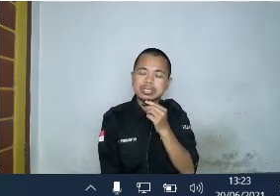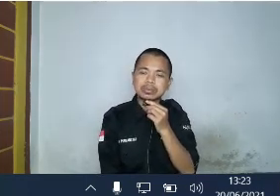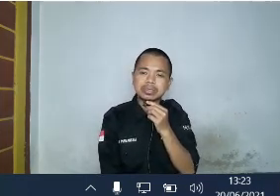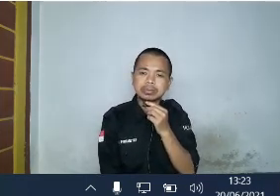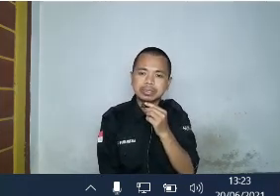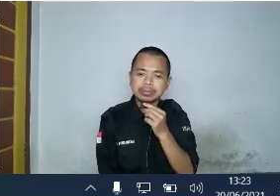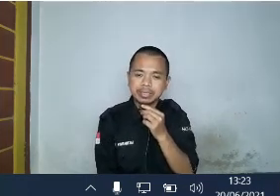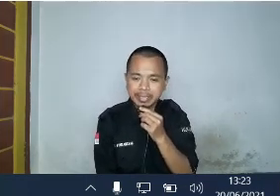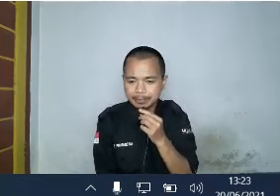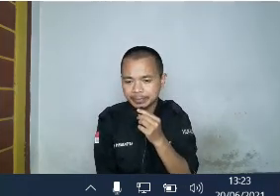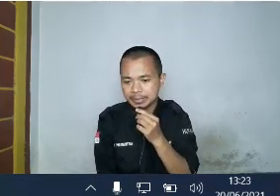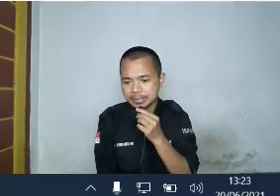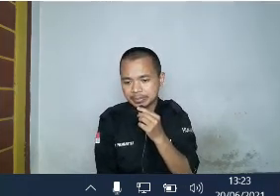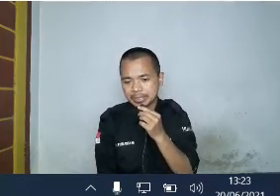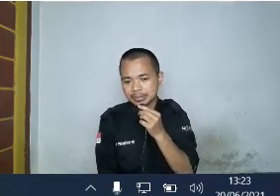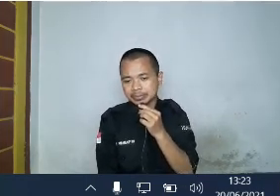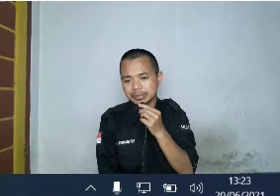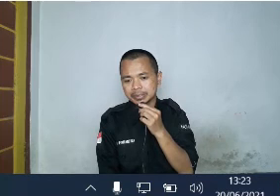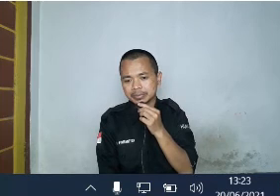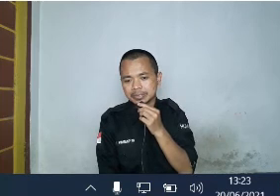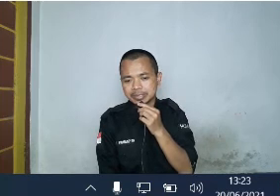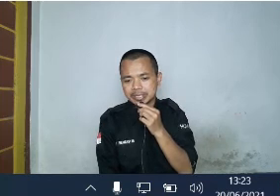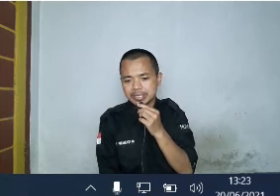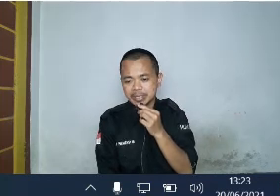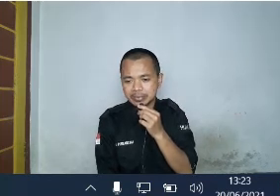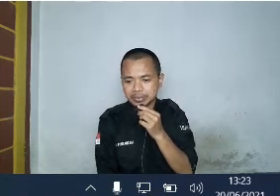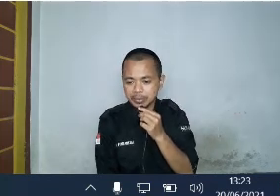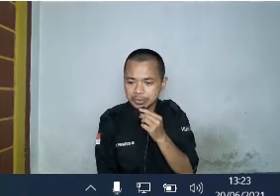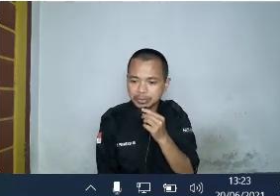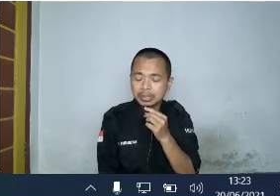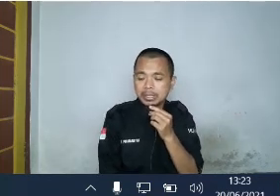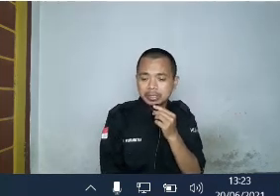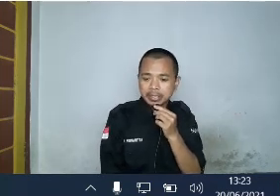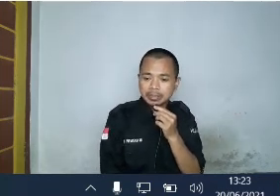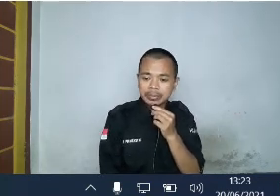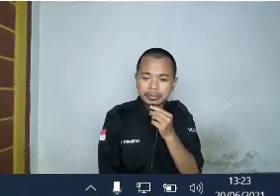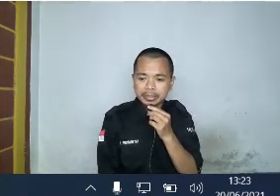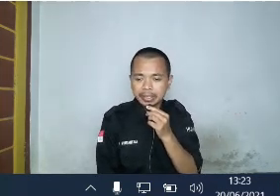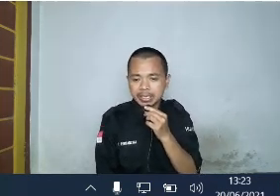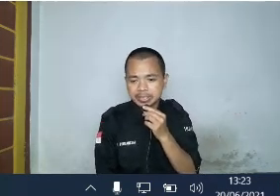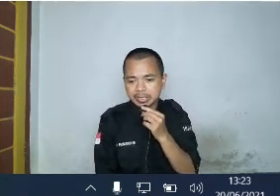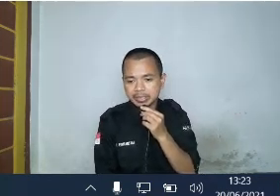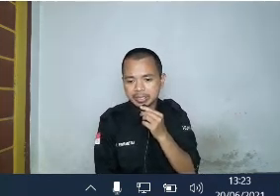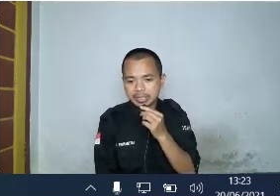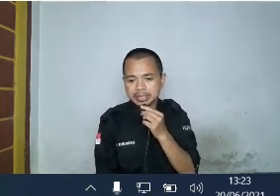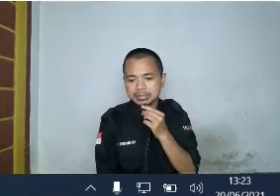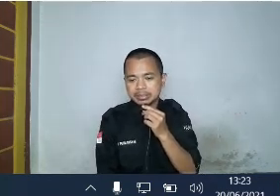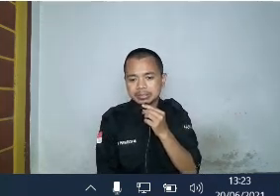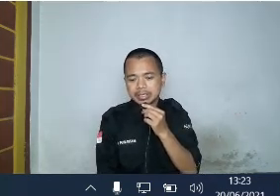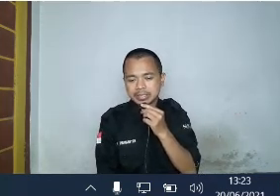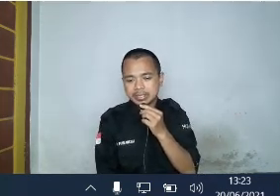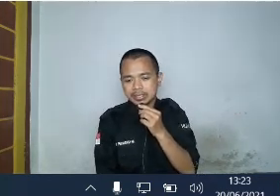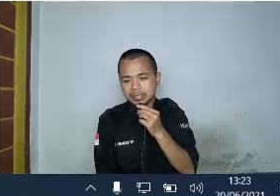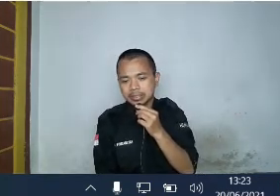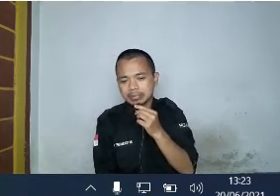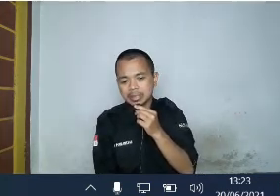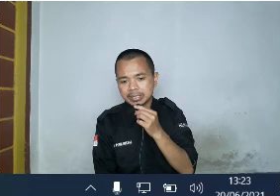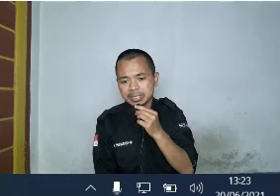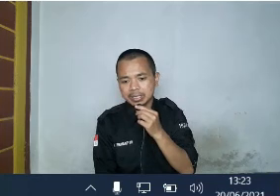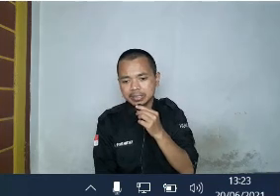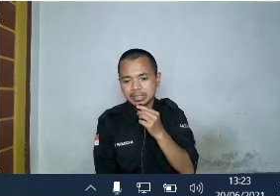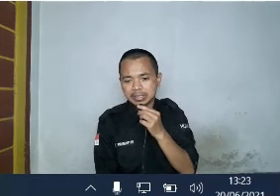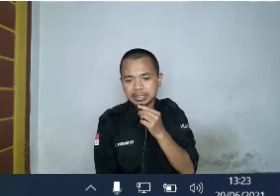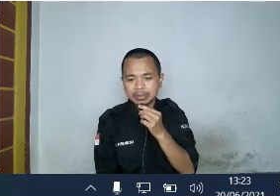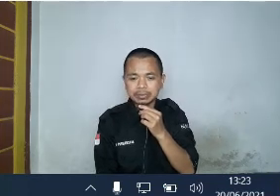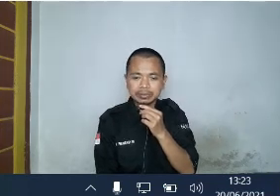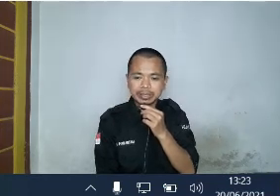jadi satu-satu ya teman-teman ya satu-satu gitu selesaiin 11 kirim Goethe hasilnya hasil kita